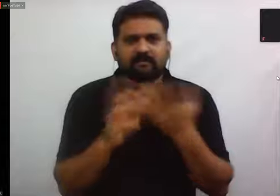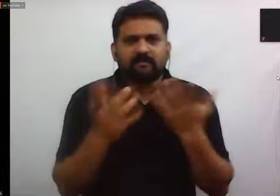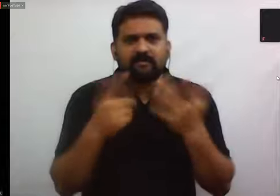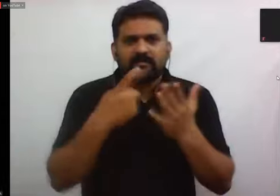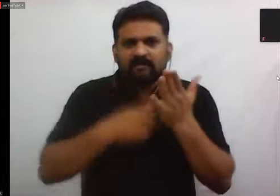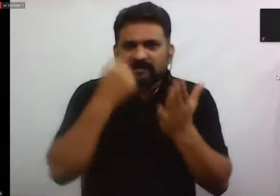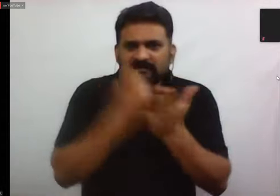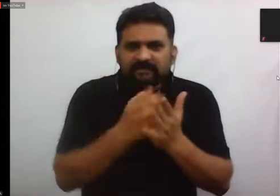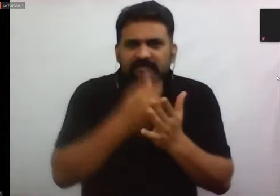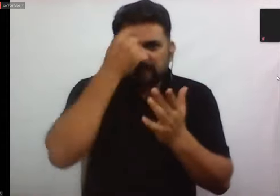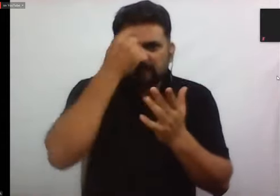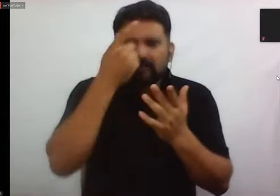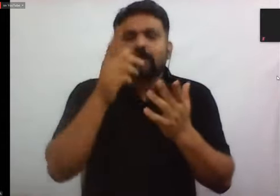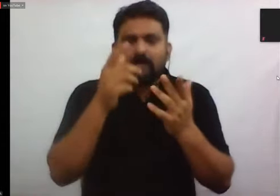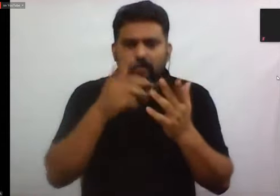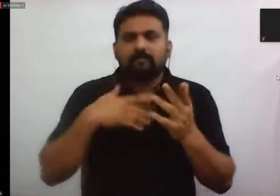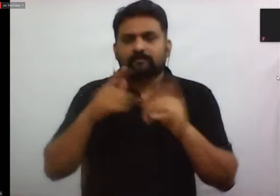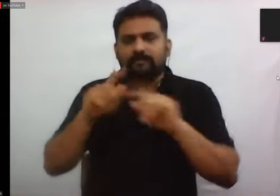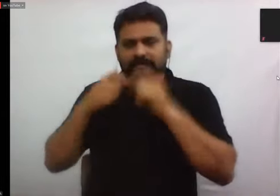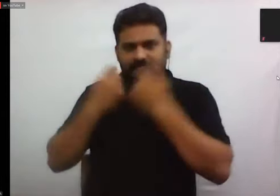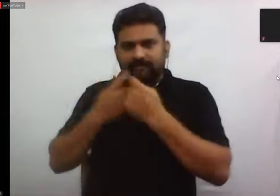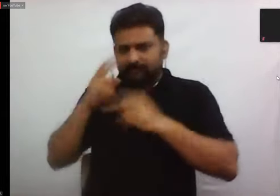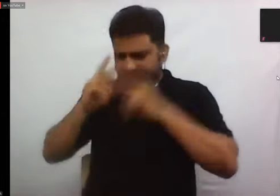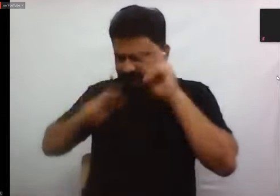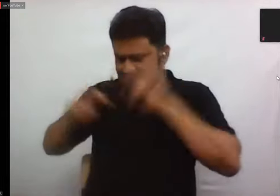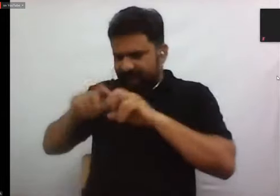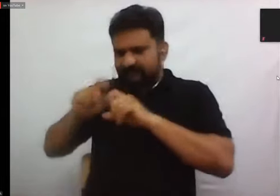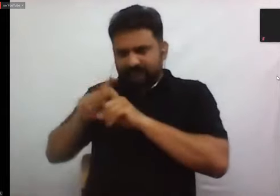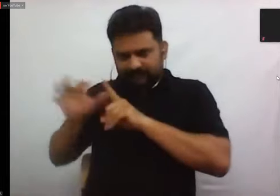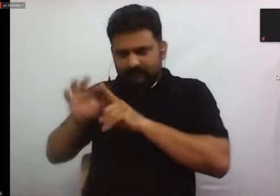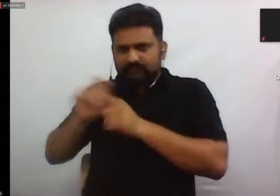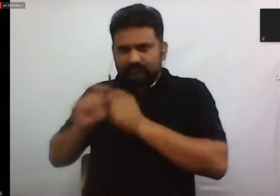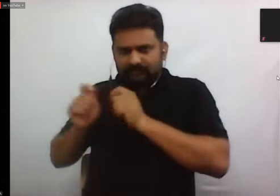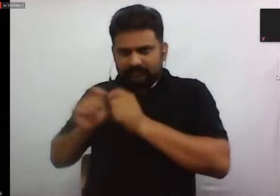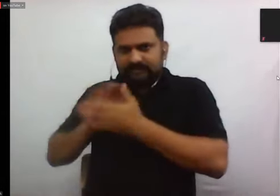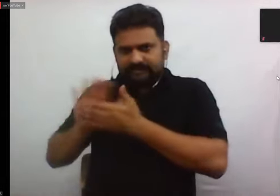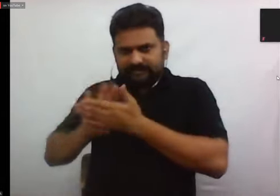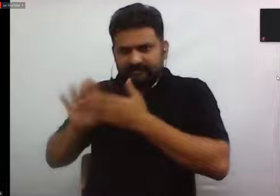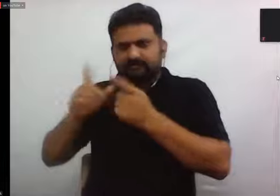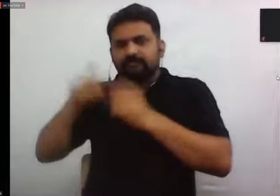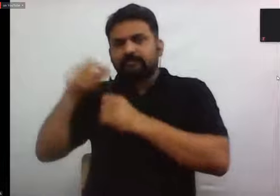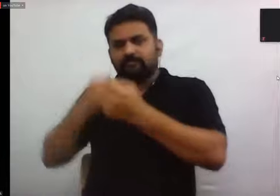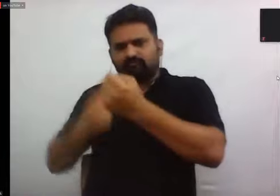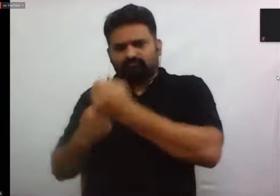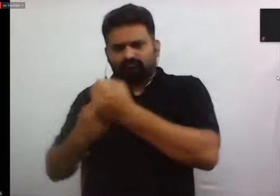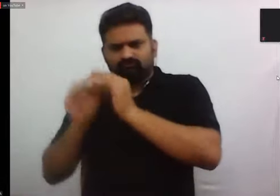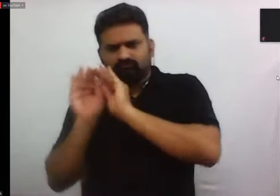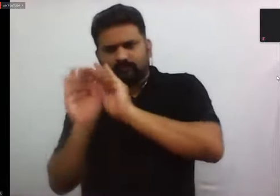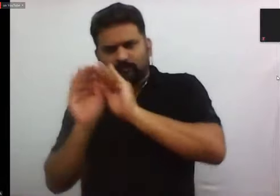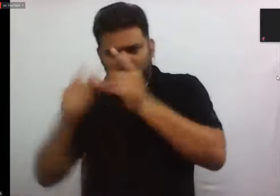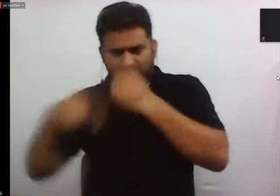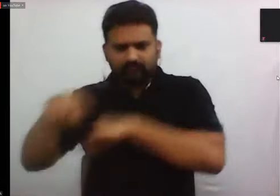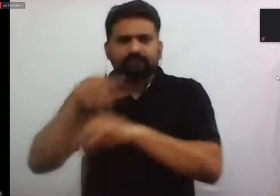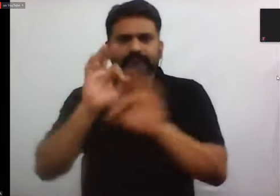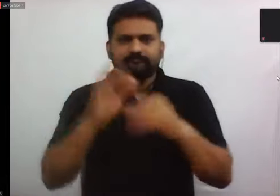रजिस्ट्रेशन द्वारा, वो हमारे टीम मेंबर्स बैक एंड में आप सारे पार्टिसिपेंट्स को सपोर्ट करेंगे।